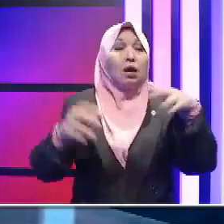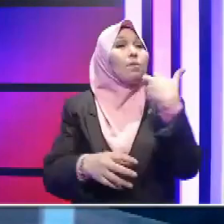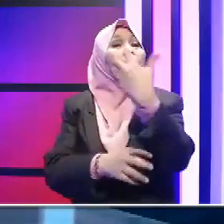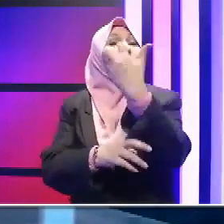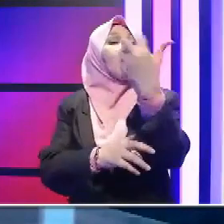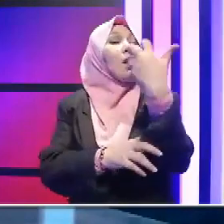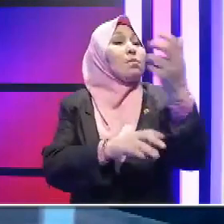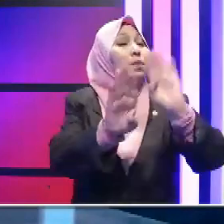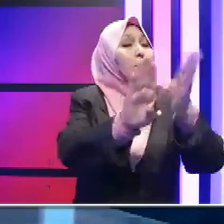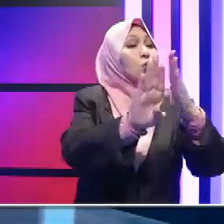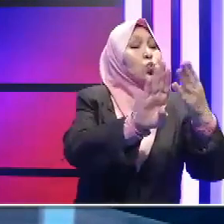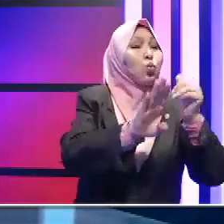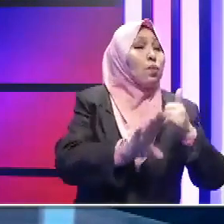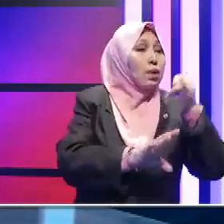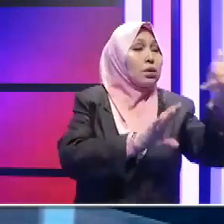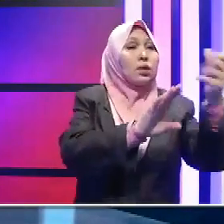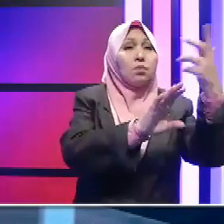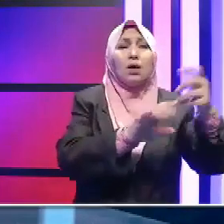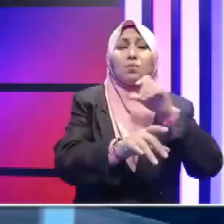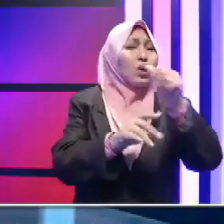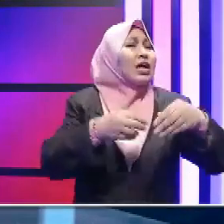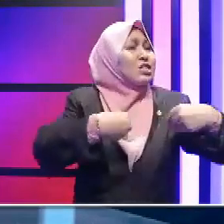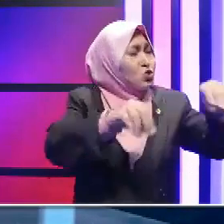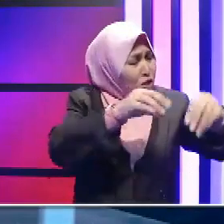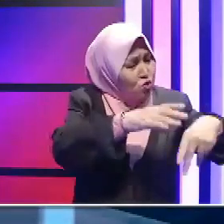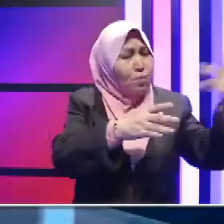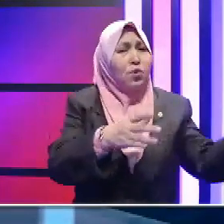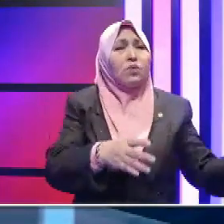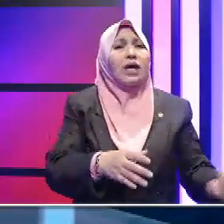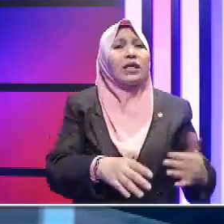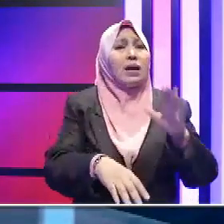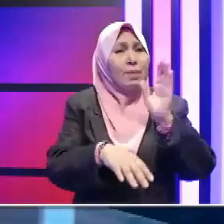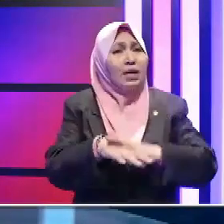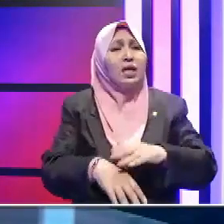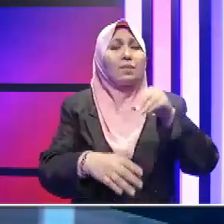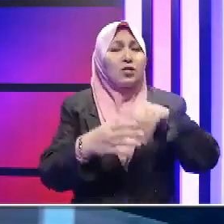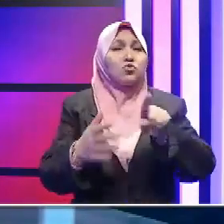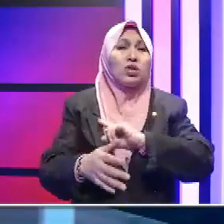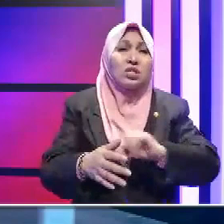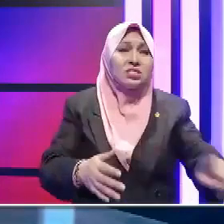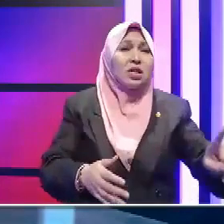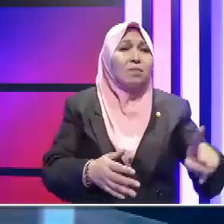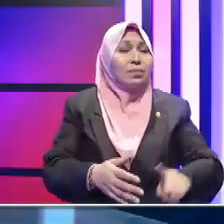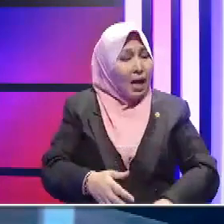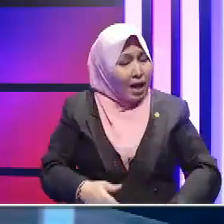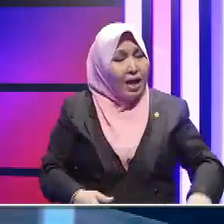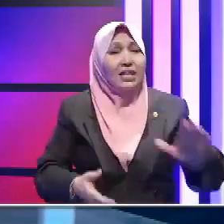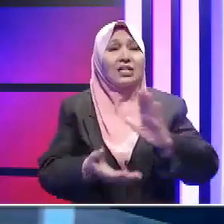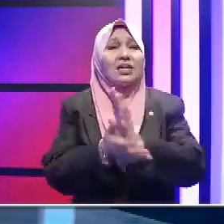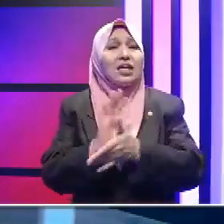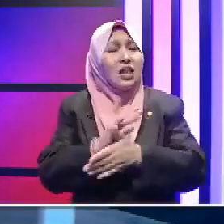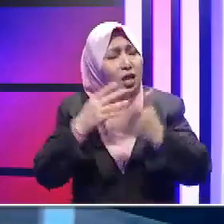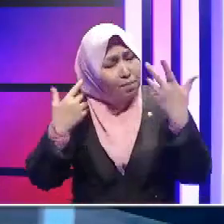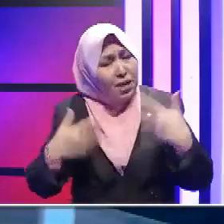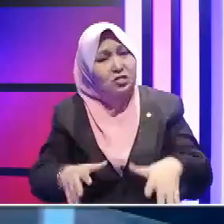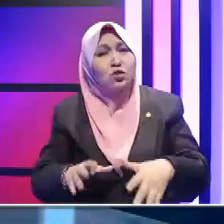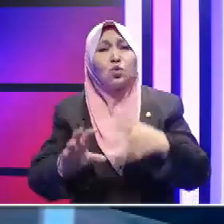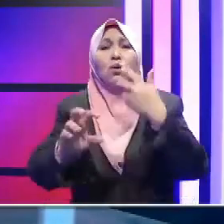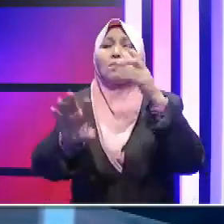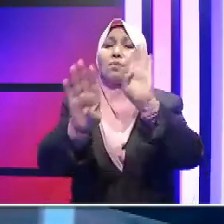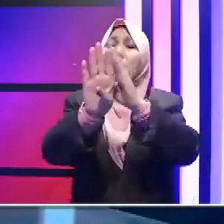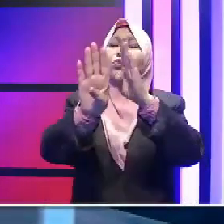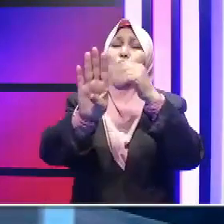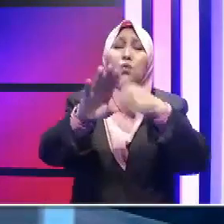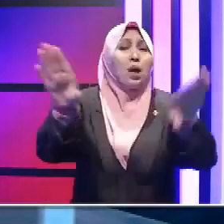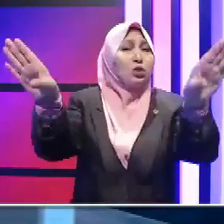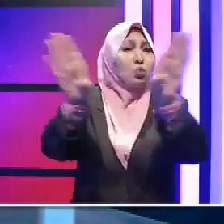pintu rumah ke rumah bukan juga produk tontouan enak serupa di Islam aslim taslam Lepas tuh pintu rumah